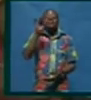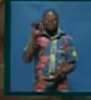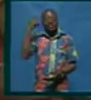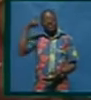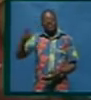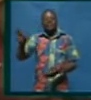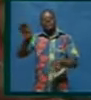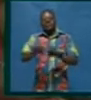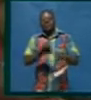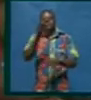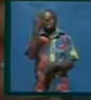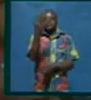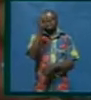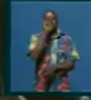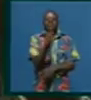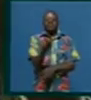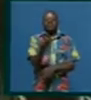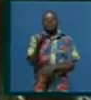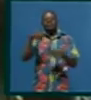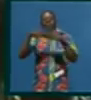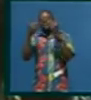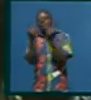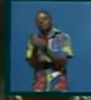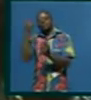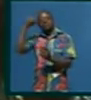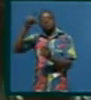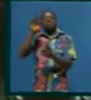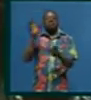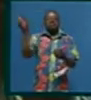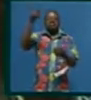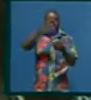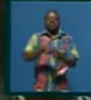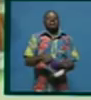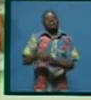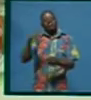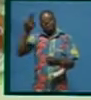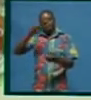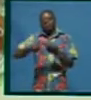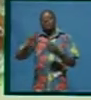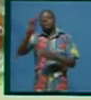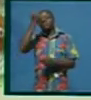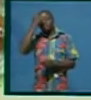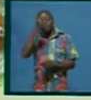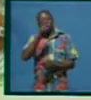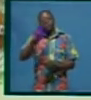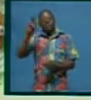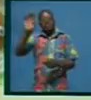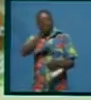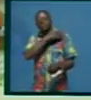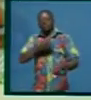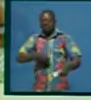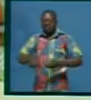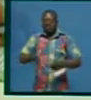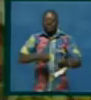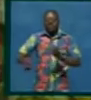en quatre points les goulots d'étranglement de leur pleine participation à la gouvernance politique, administrative et